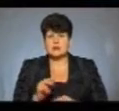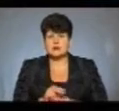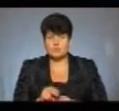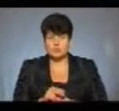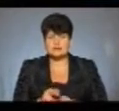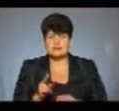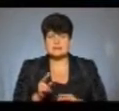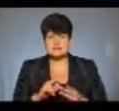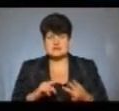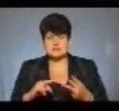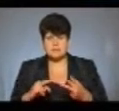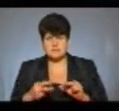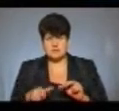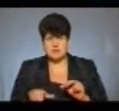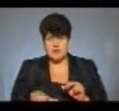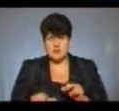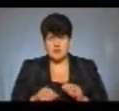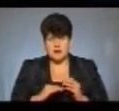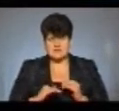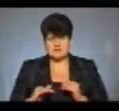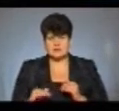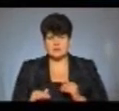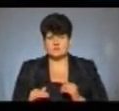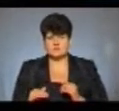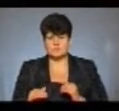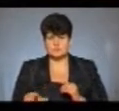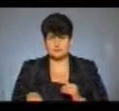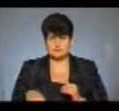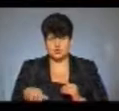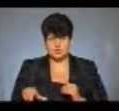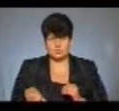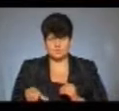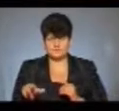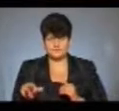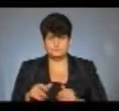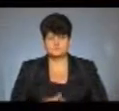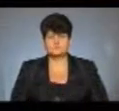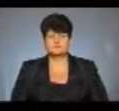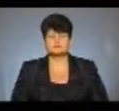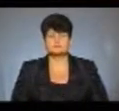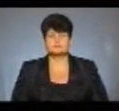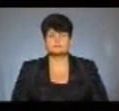заміни пошкодженого асфальтного покриття однієї з пішохідних зон.